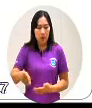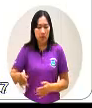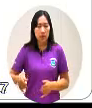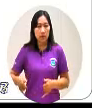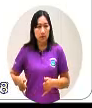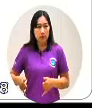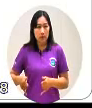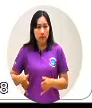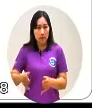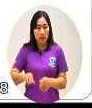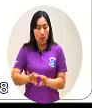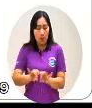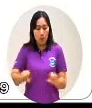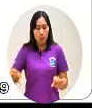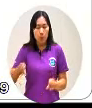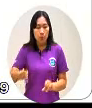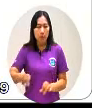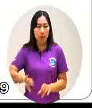请市府来研议一下吼。